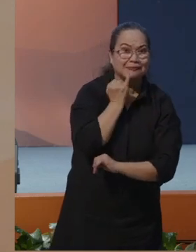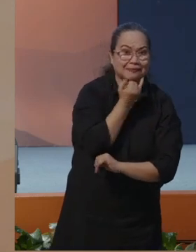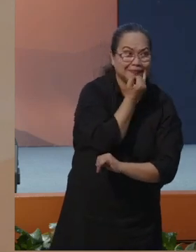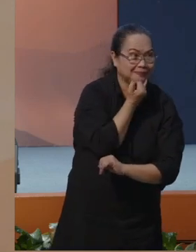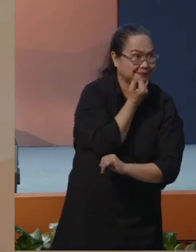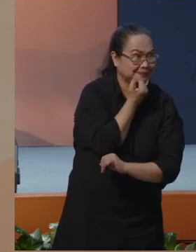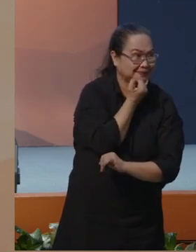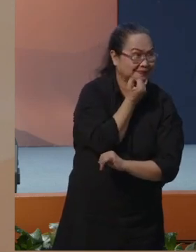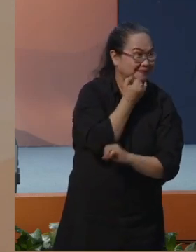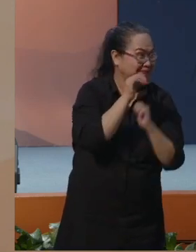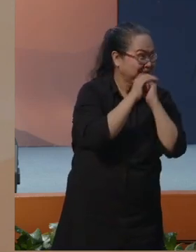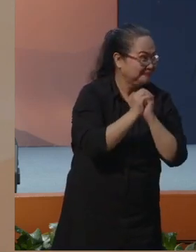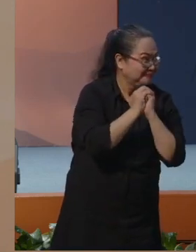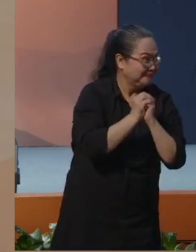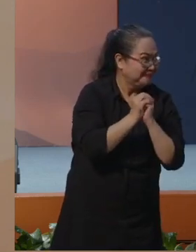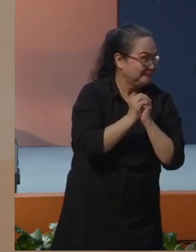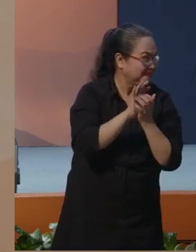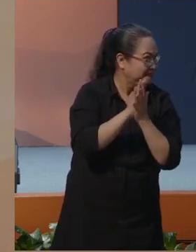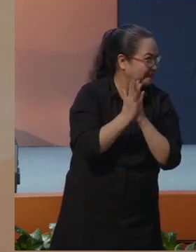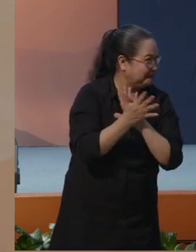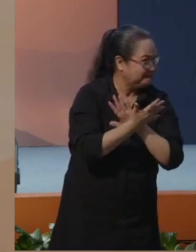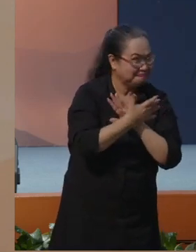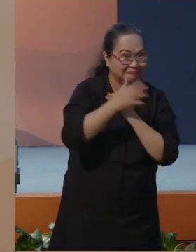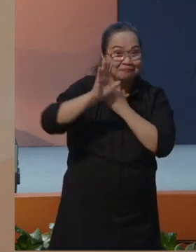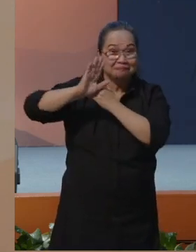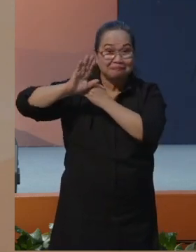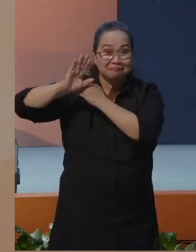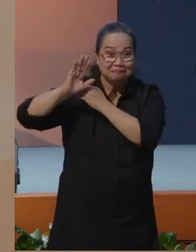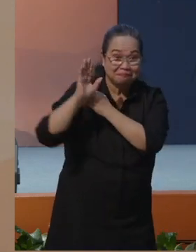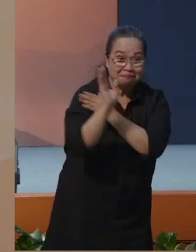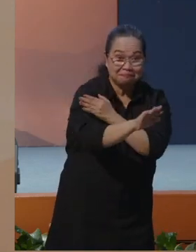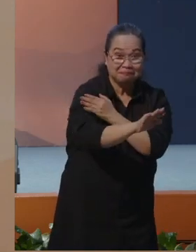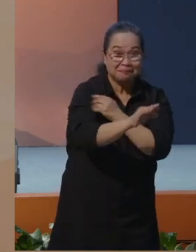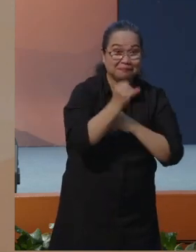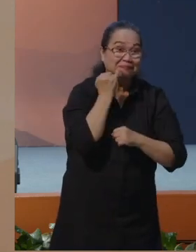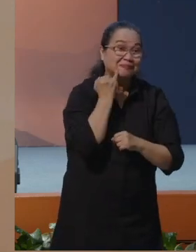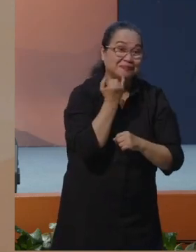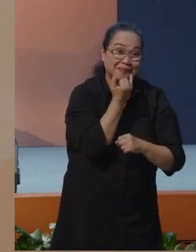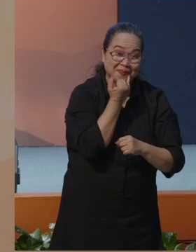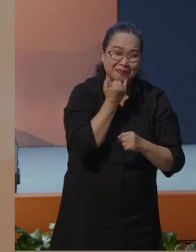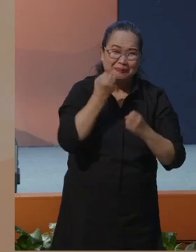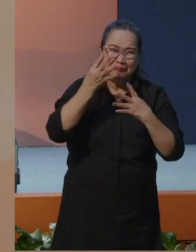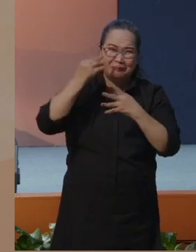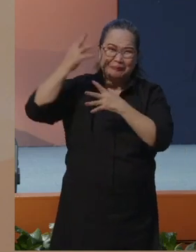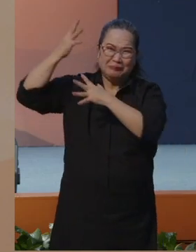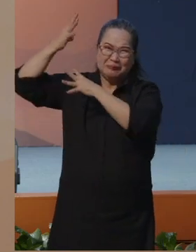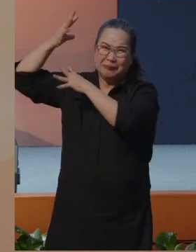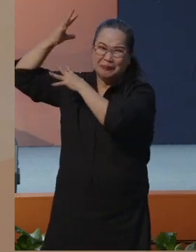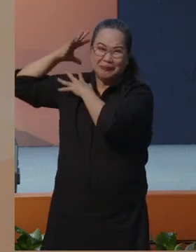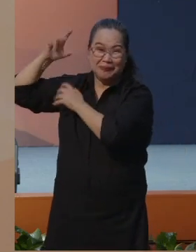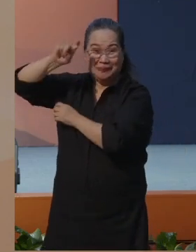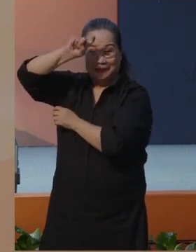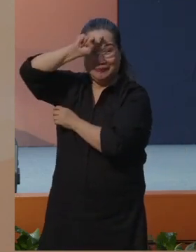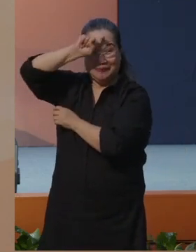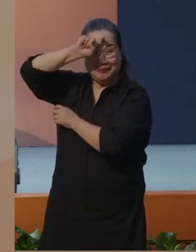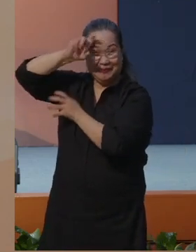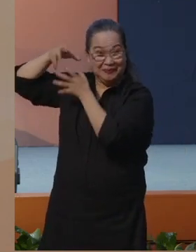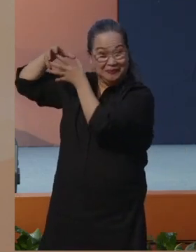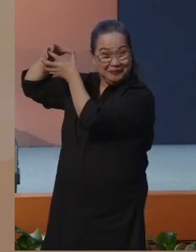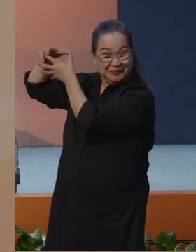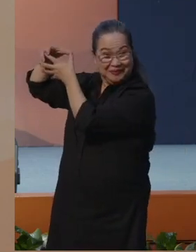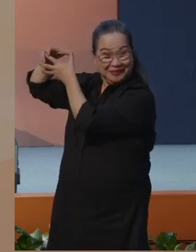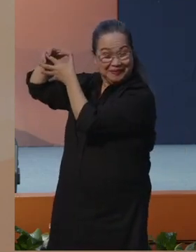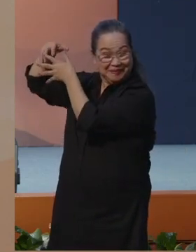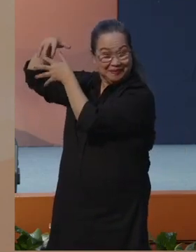pananambahan. At hanggang sa pagbalik ng Israel mula sa exile, daang taon nang nakalipas, noong panahon ni Nehemiah,